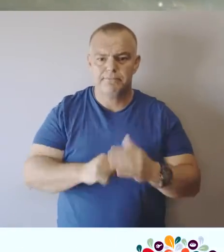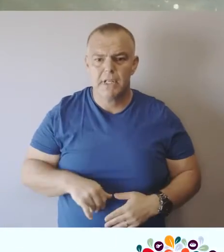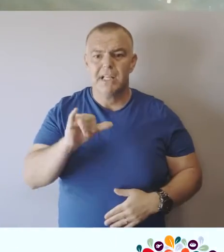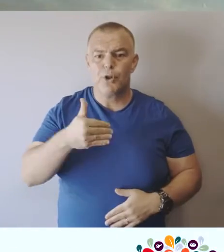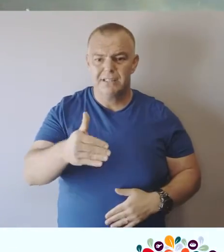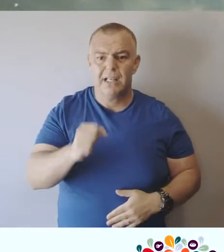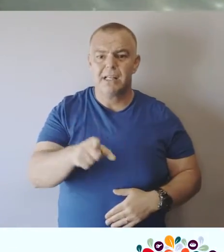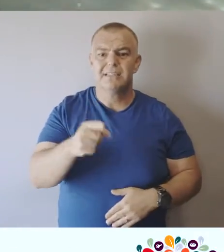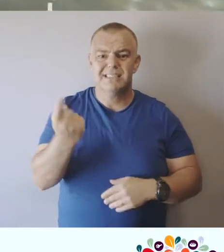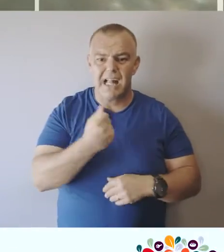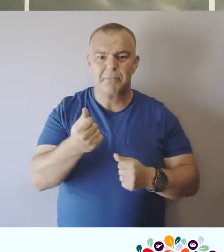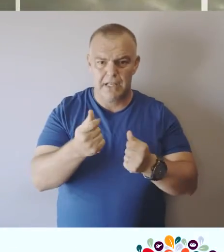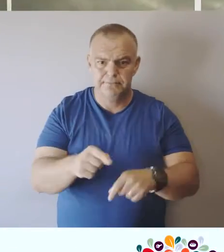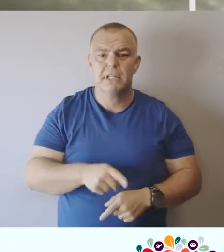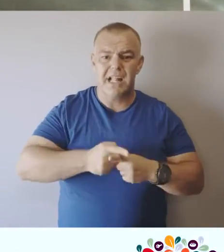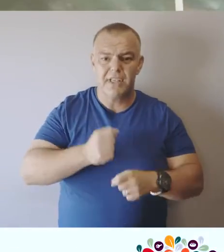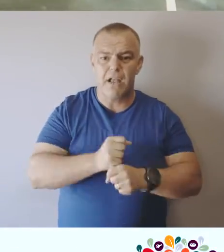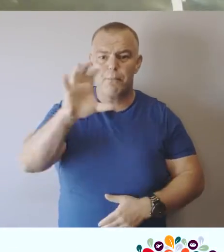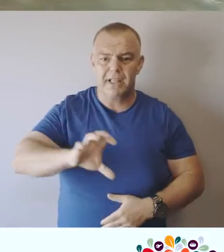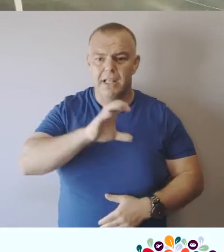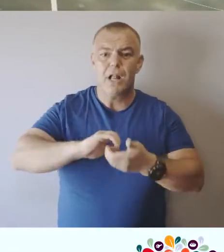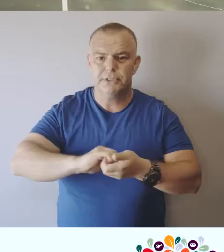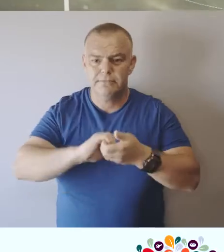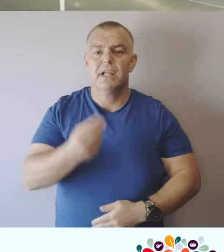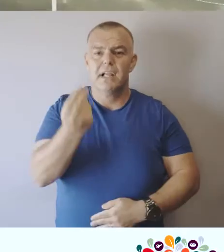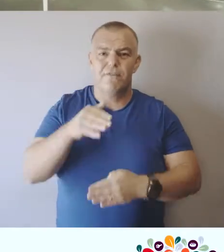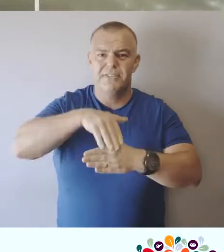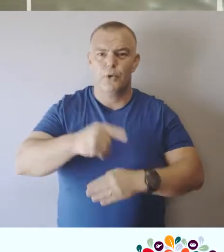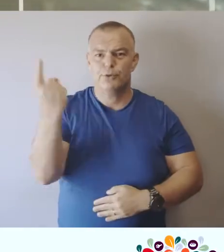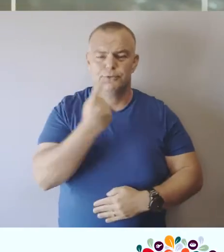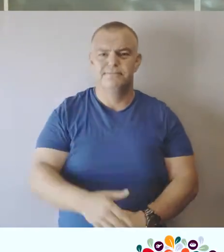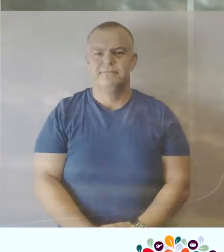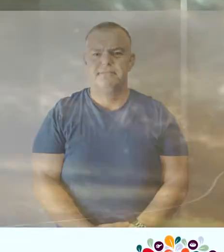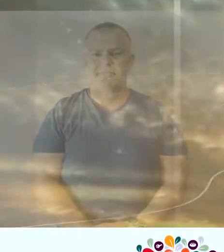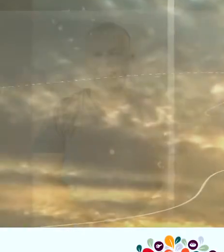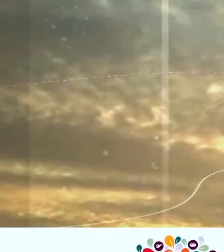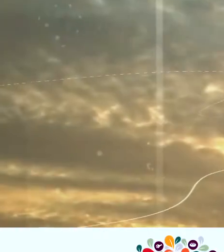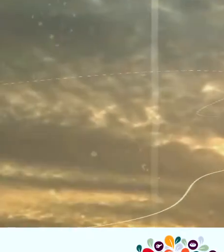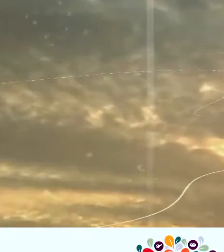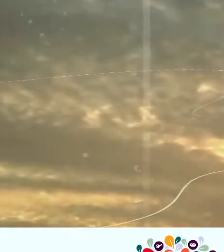Το πρόγραμμα υλοποιείται με τη συγχρηματοδότηση της Ελλάδας και της Ευρωπαϊκής Ένωσης.